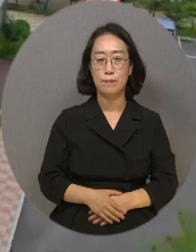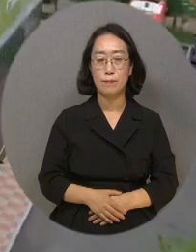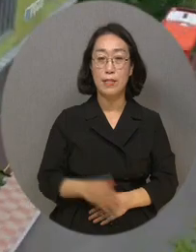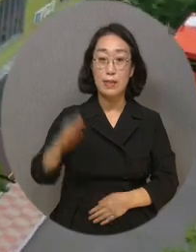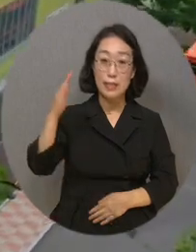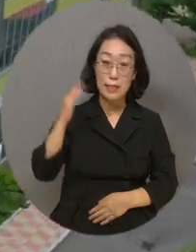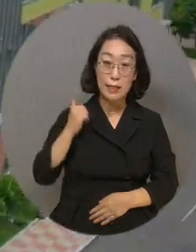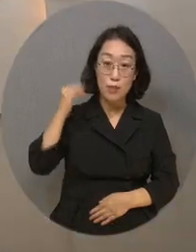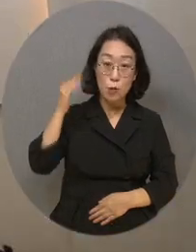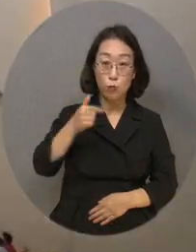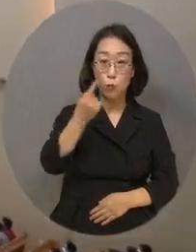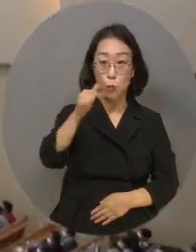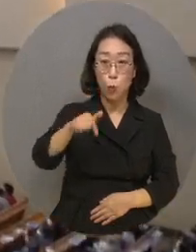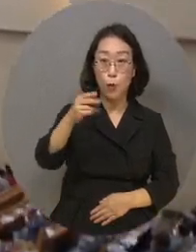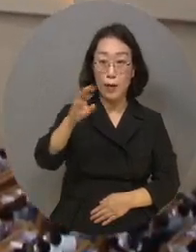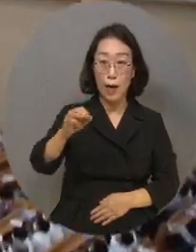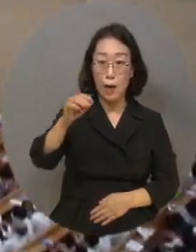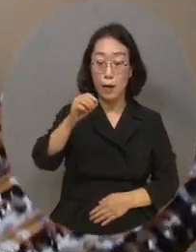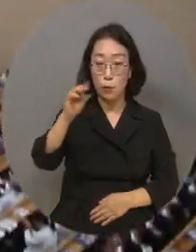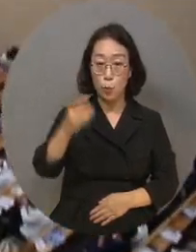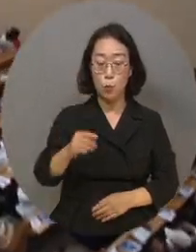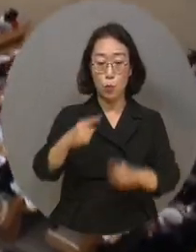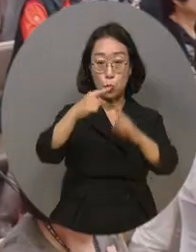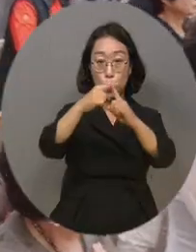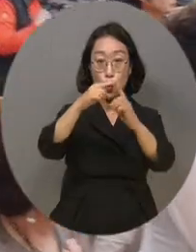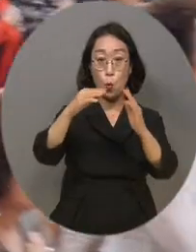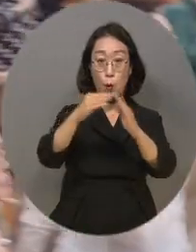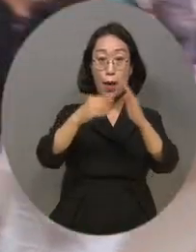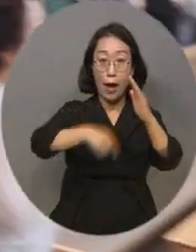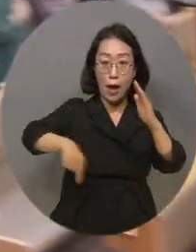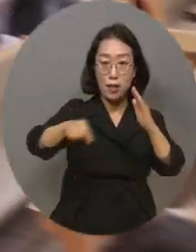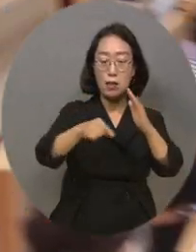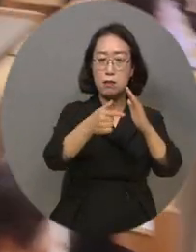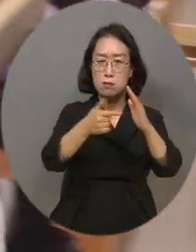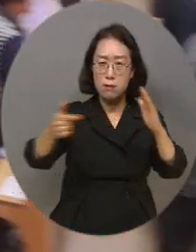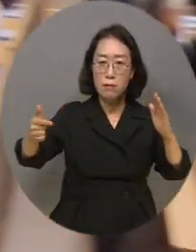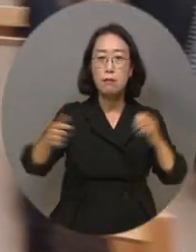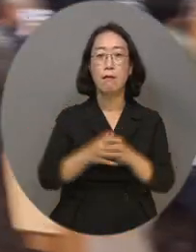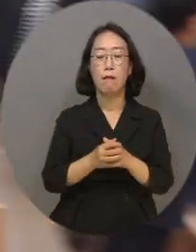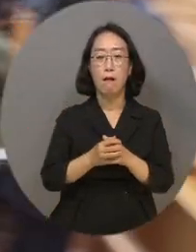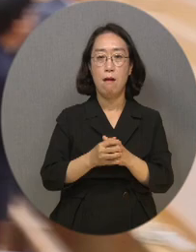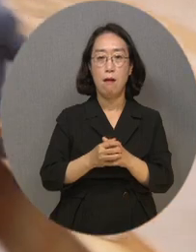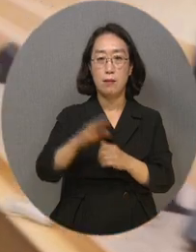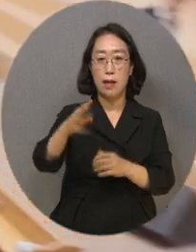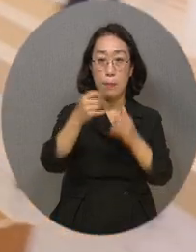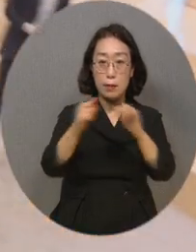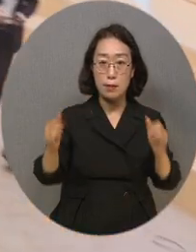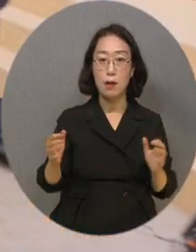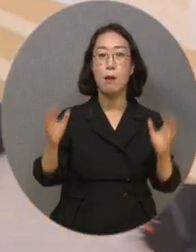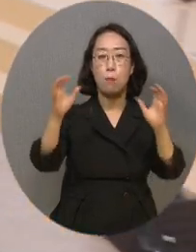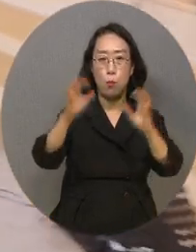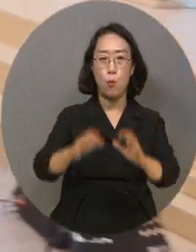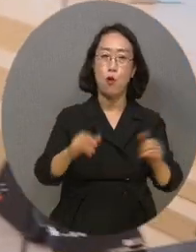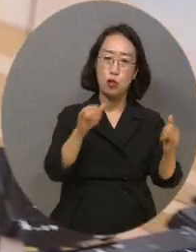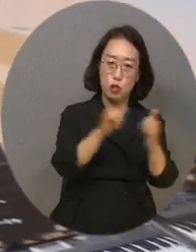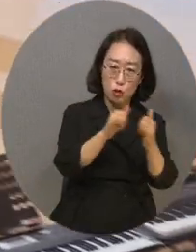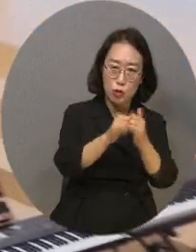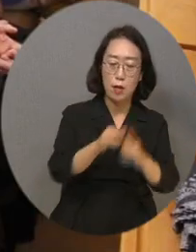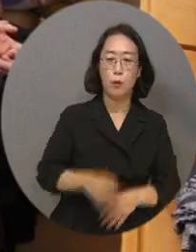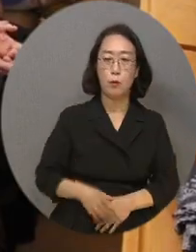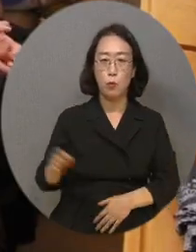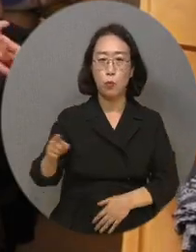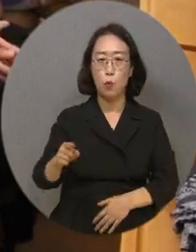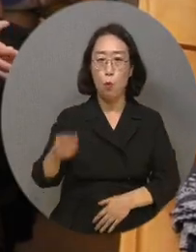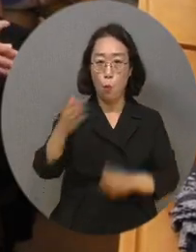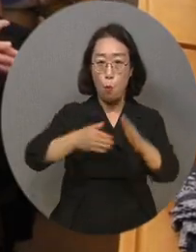의정부시 녹양동의 한 대형교회에 모인 400여 명의 여성들. 전쟁 또는 공무수행 도중